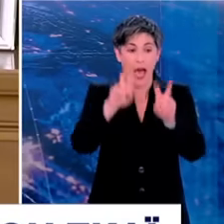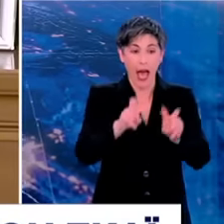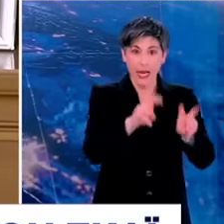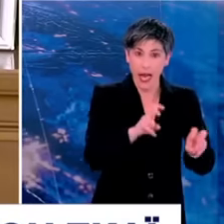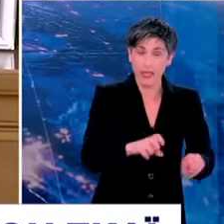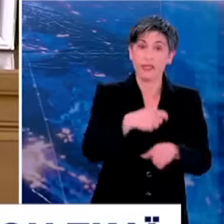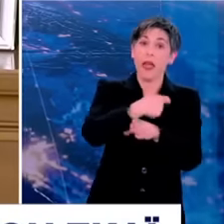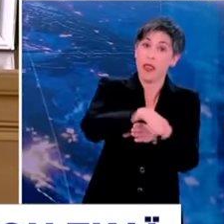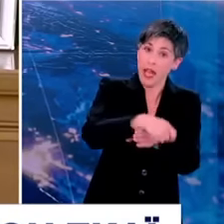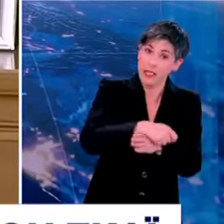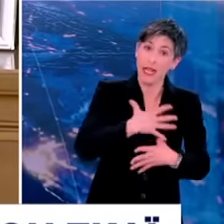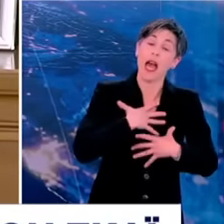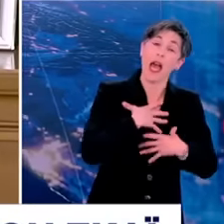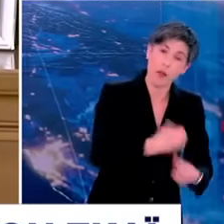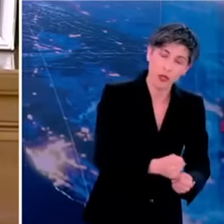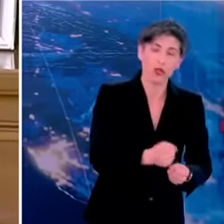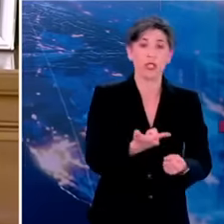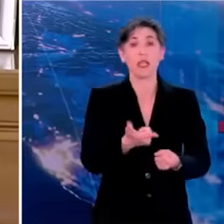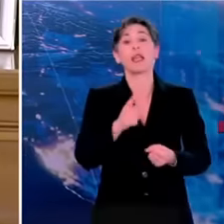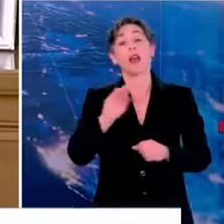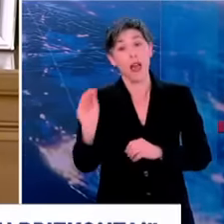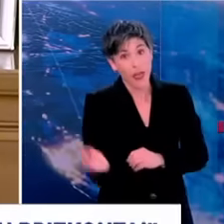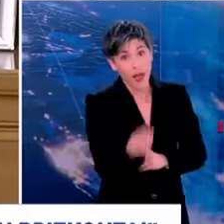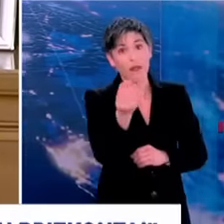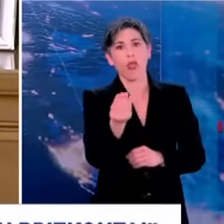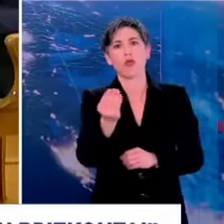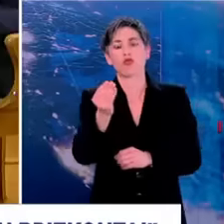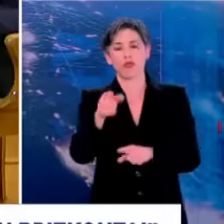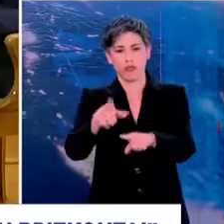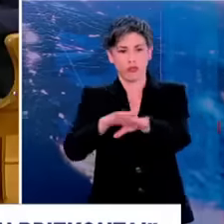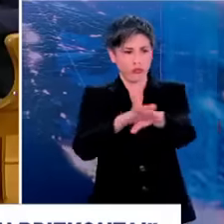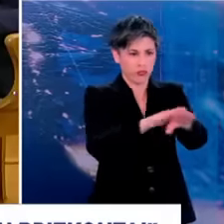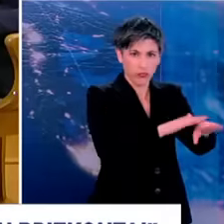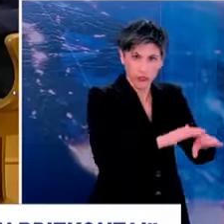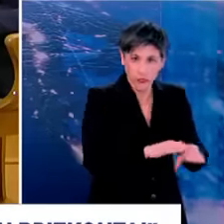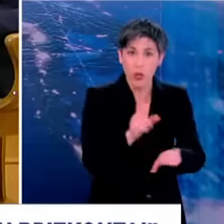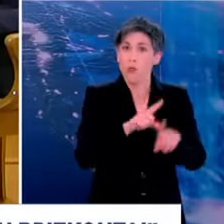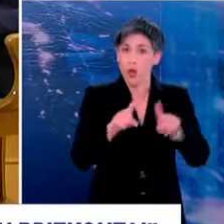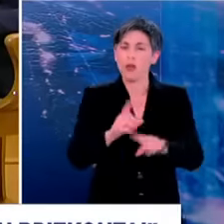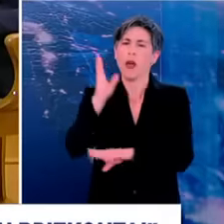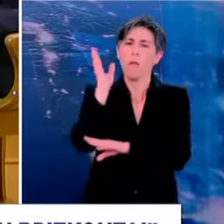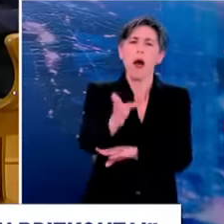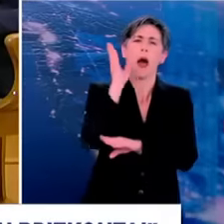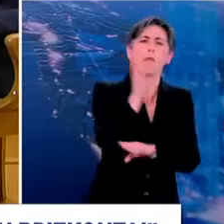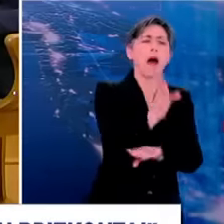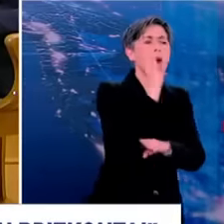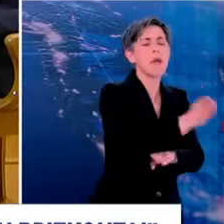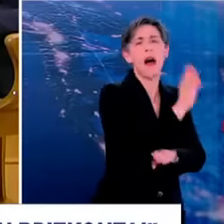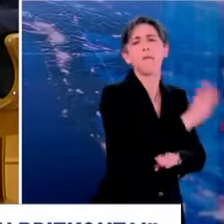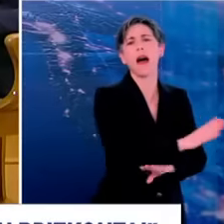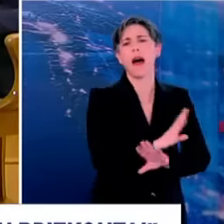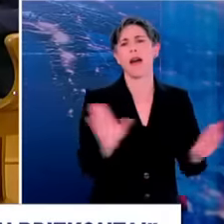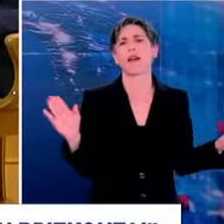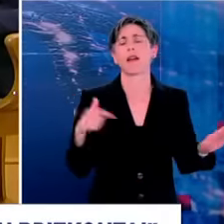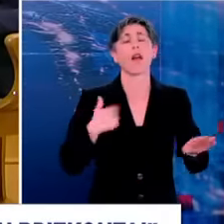κάνει αυτό που πρέπει και θα τιμωρηθούν οι ένοχοι, οι φυσικοί και οι ηθικοί αυτούργοι, όπου και αν αυτοί βρίσκονται. Δεν είναι δικιά μου